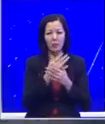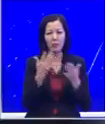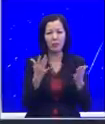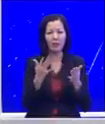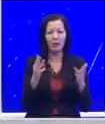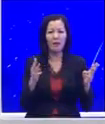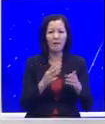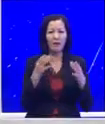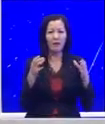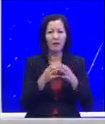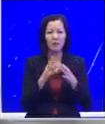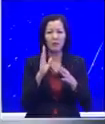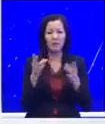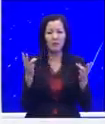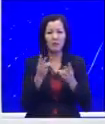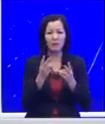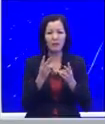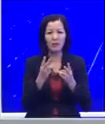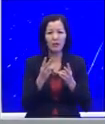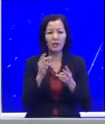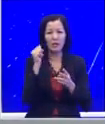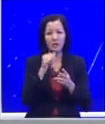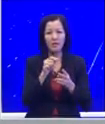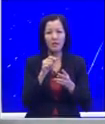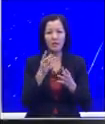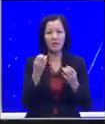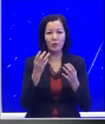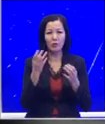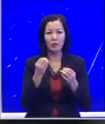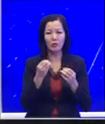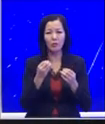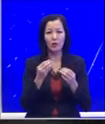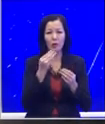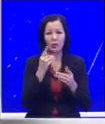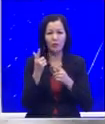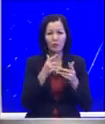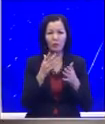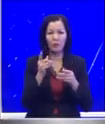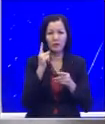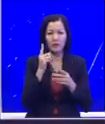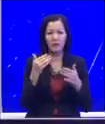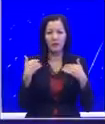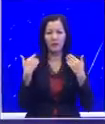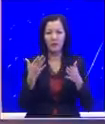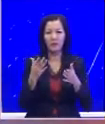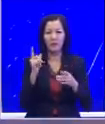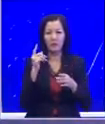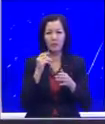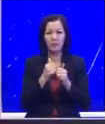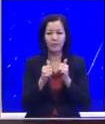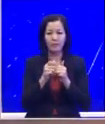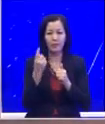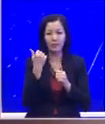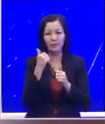Волонтеры утверждают, если будет необходимость, то они завтра займутся полевой кухней. Звонки с предложением помощи все еще поступают. Быстро